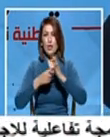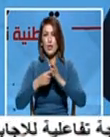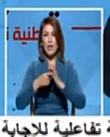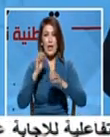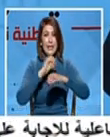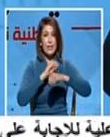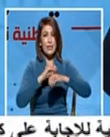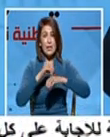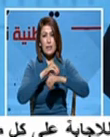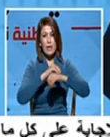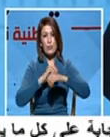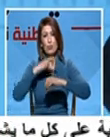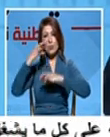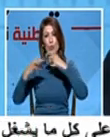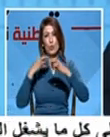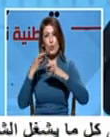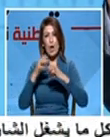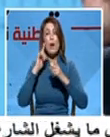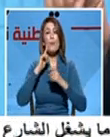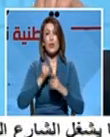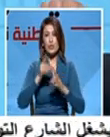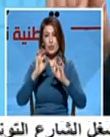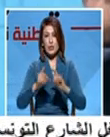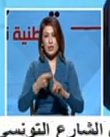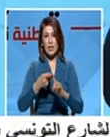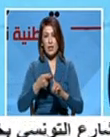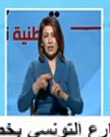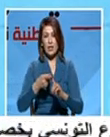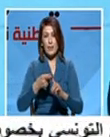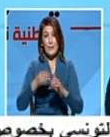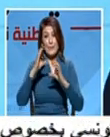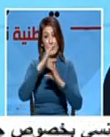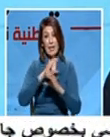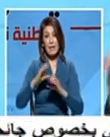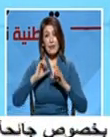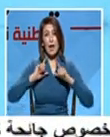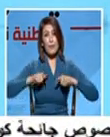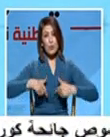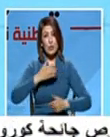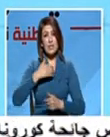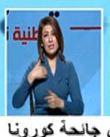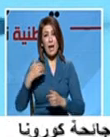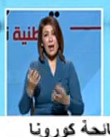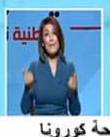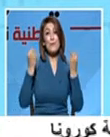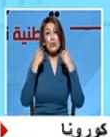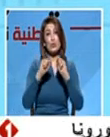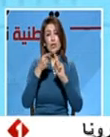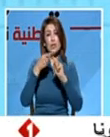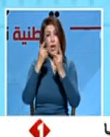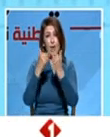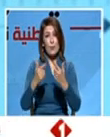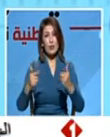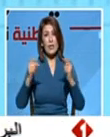اقتراحات اللي باش تكون موجوده سواء من العماده والا من وزاره الصحه. انا فما اجتهاد، فما اجتهادات، هي تعرف